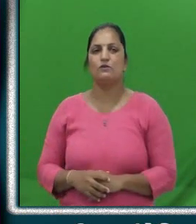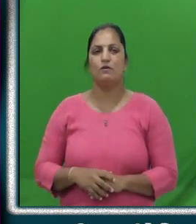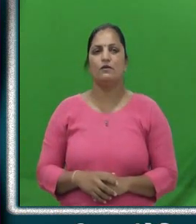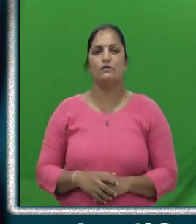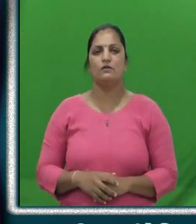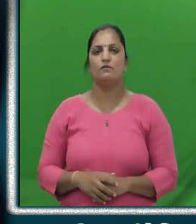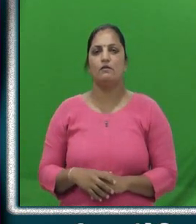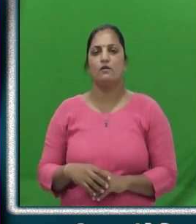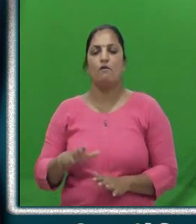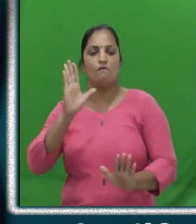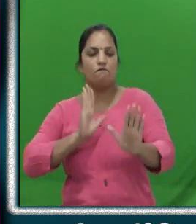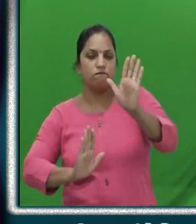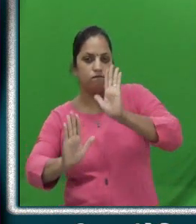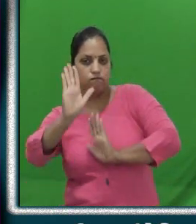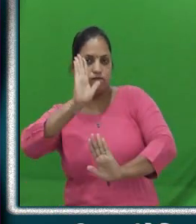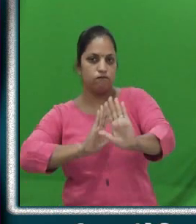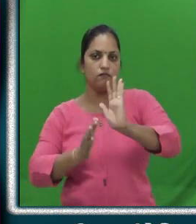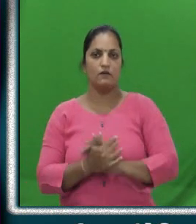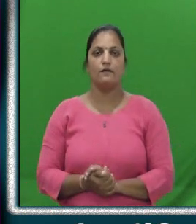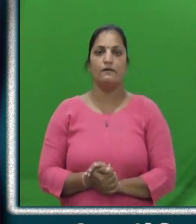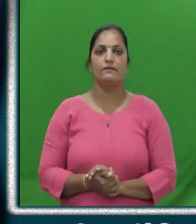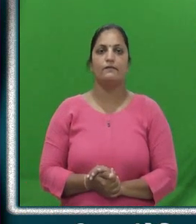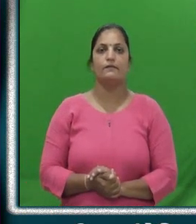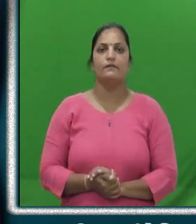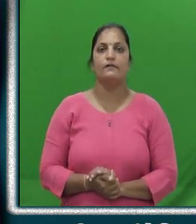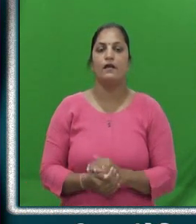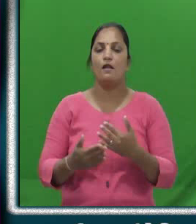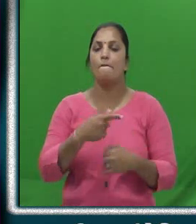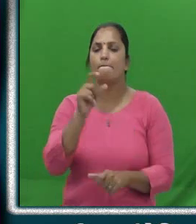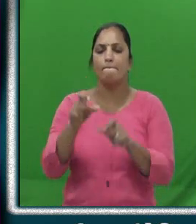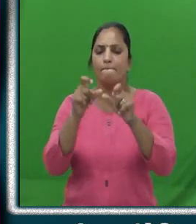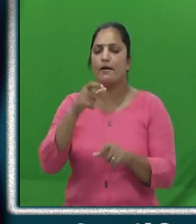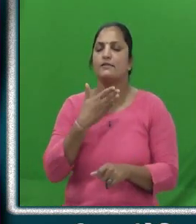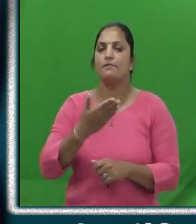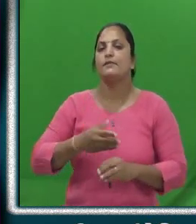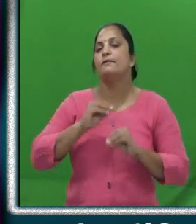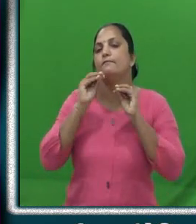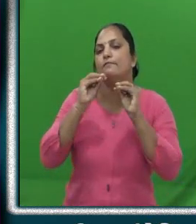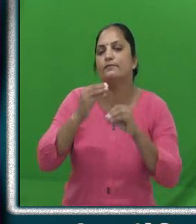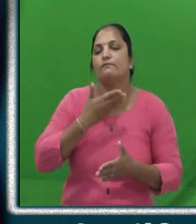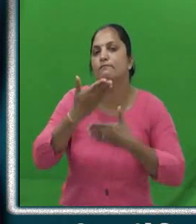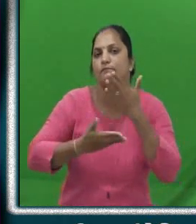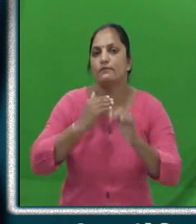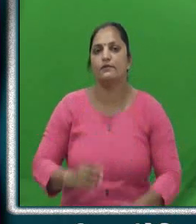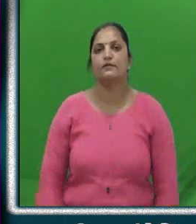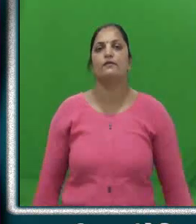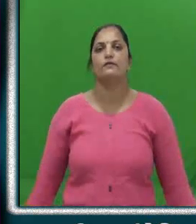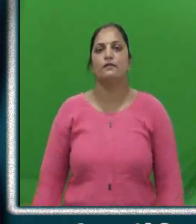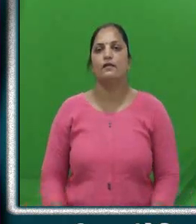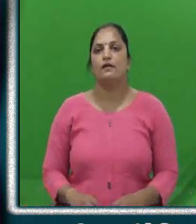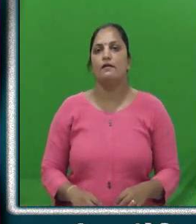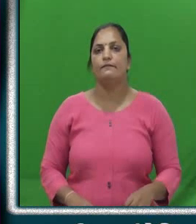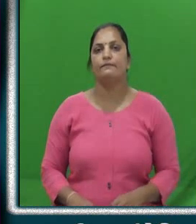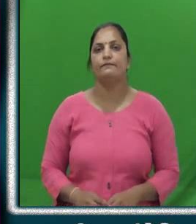શેરી હોય એ શેરીઓમાં નાટક કરીને શું કરે? એડ્યુકેટ્સ પીપલ, લોકોને શિક્ષિત કરે છે. શેરી